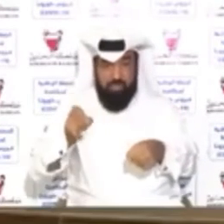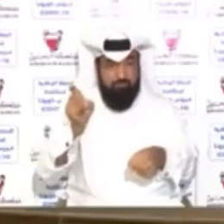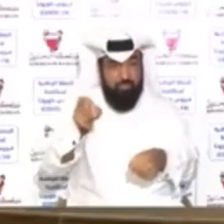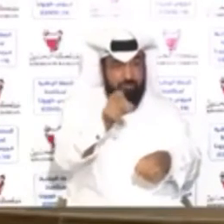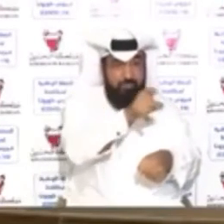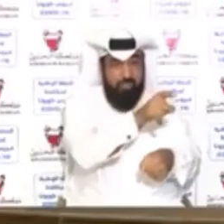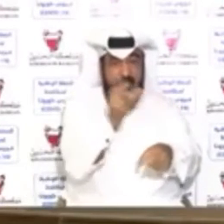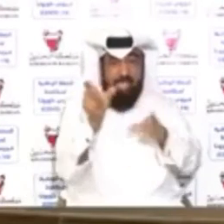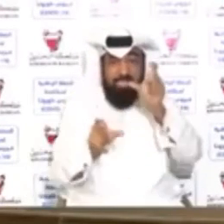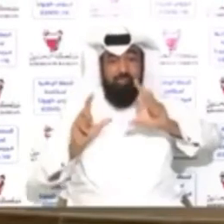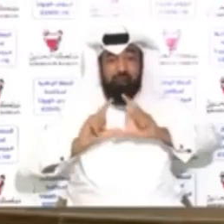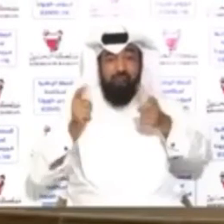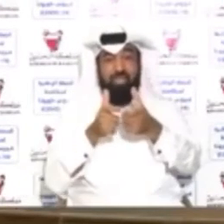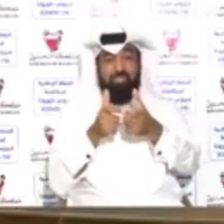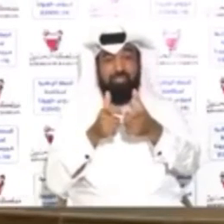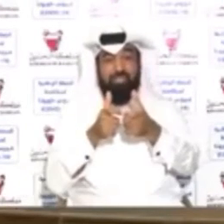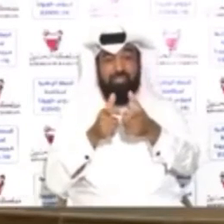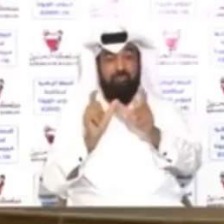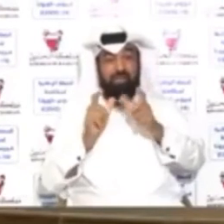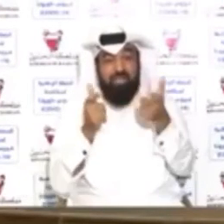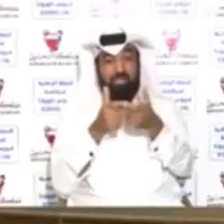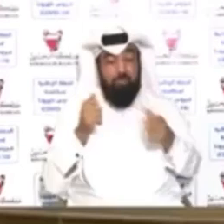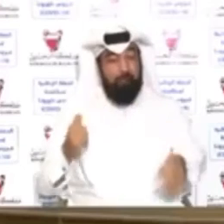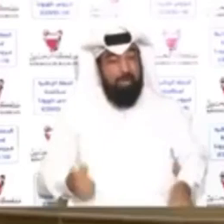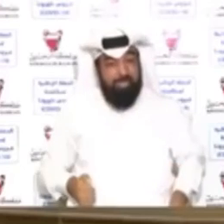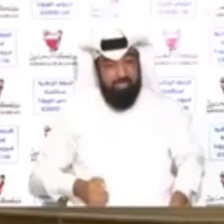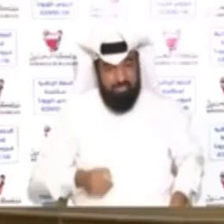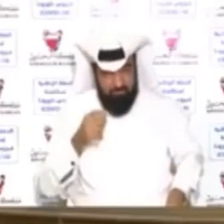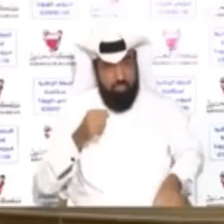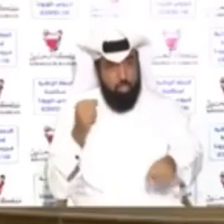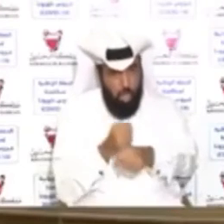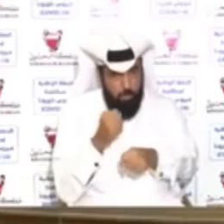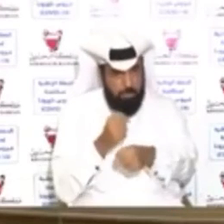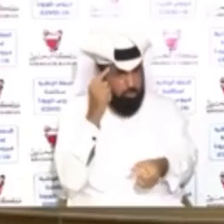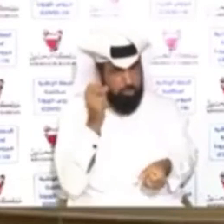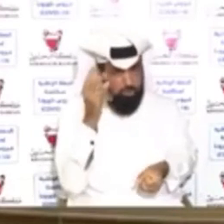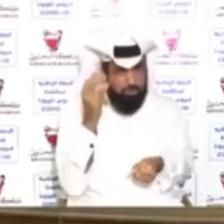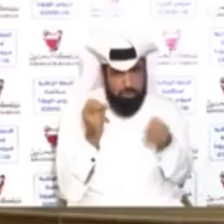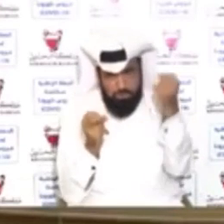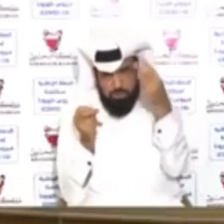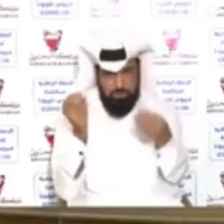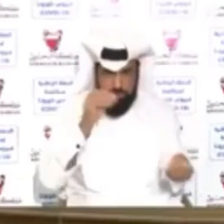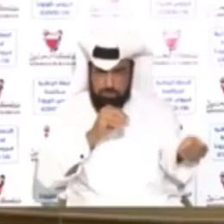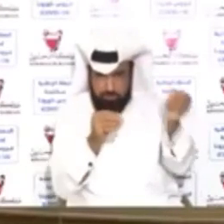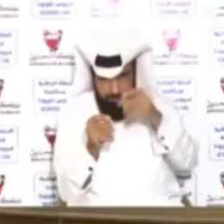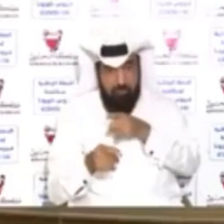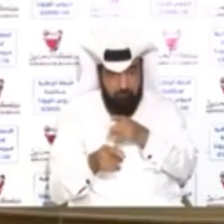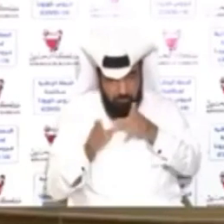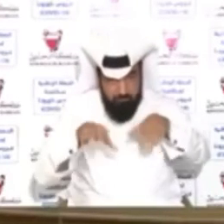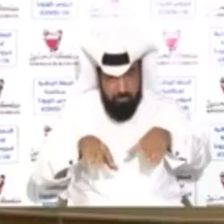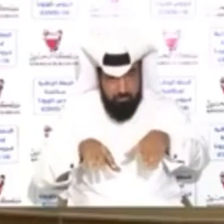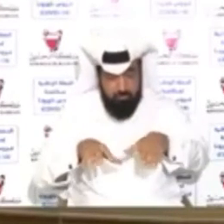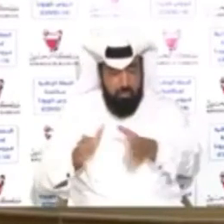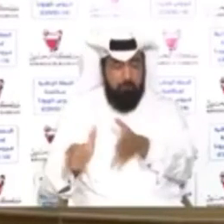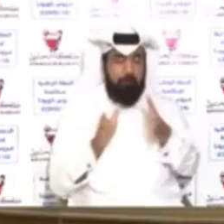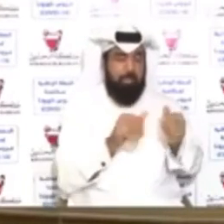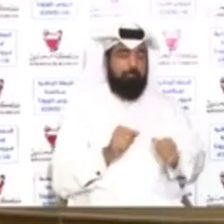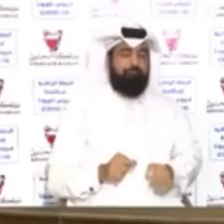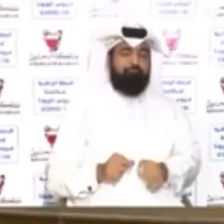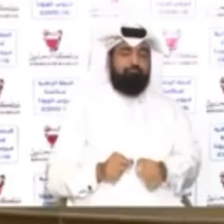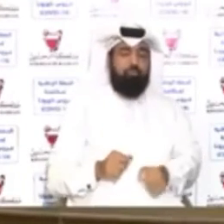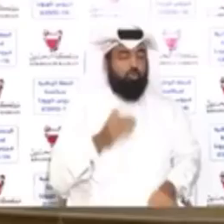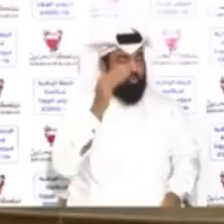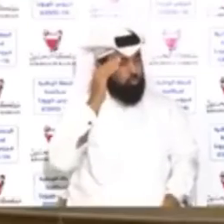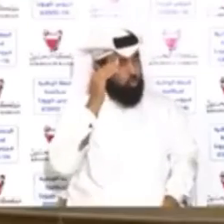طبية وطرق علاجية خاصة أسهمت في تحقيق النتائج؟ بعد أود أشكر الأستاذة فاطمة على هذا السؤال